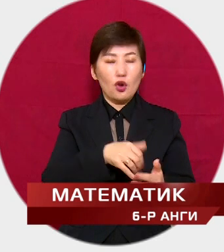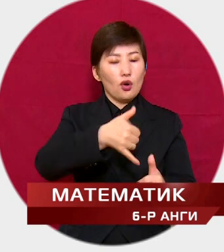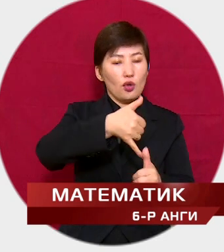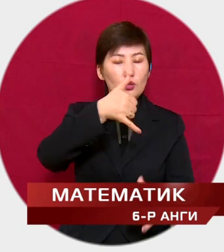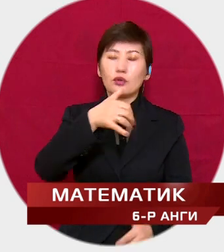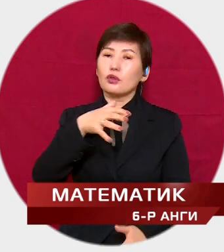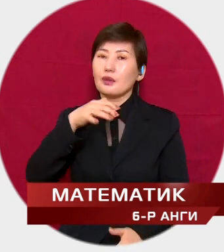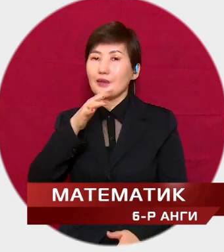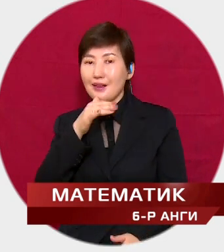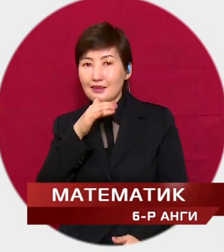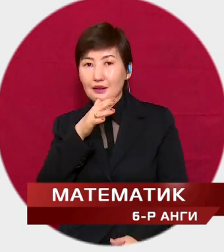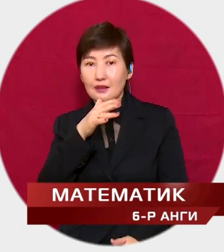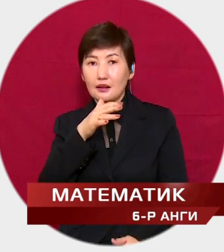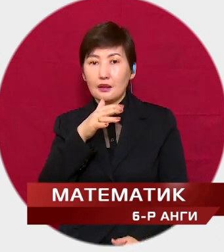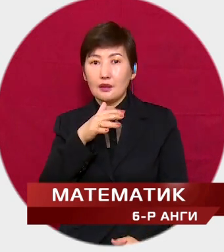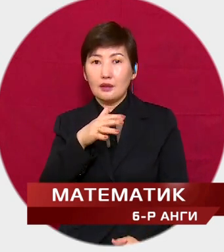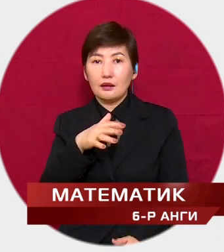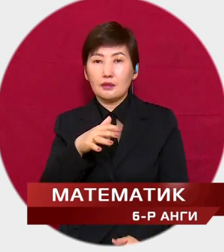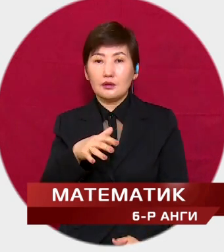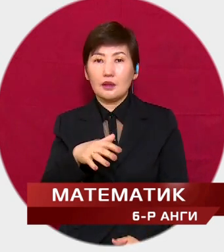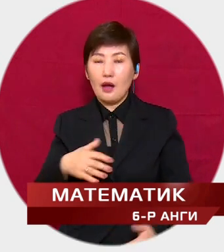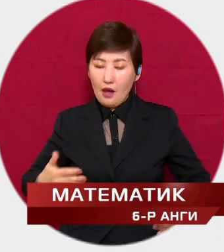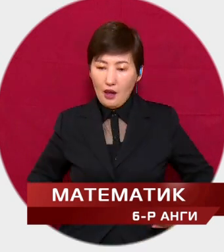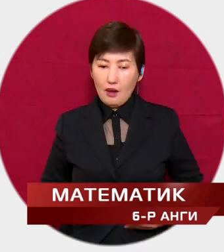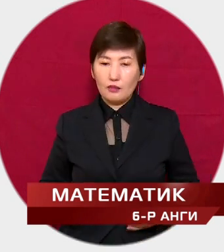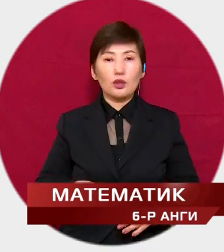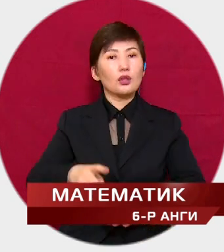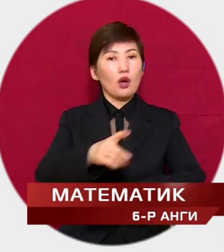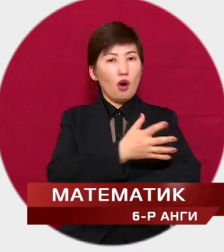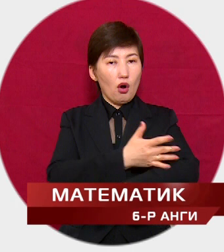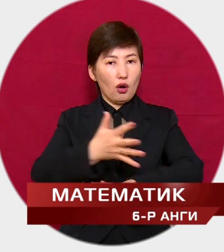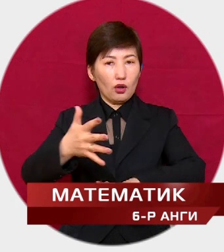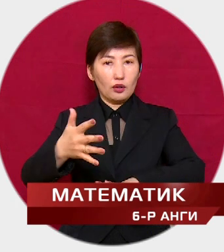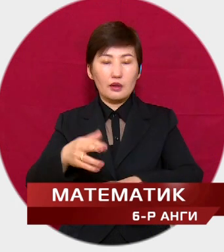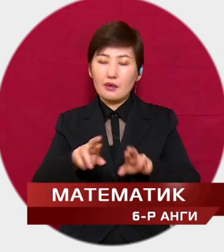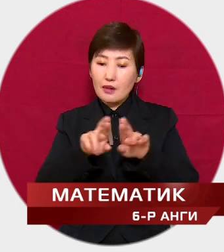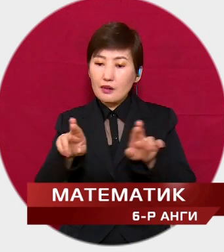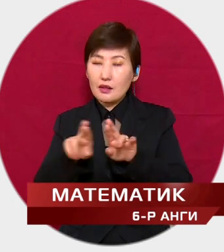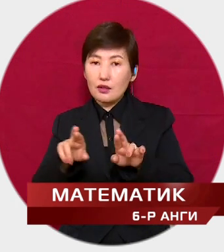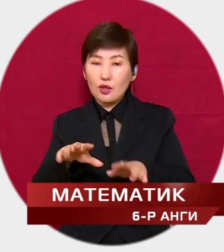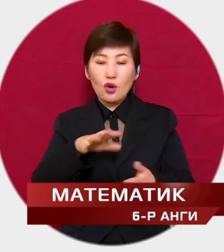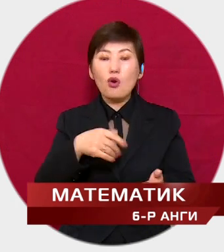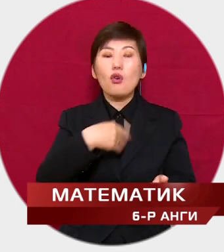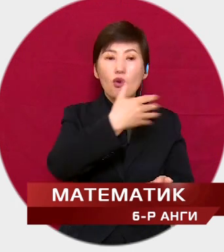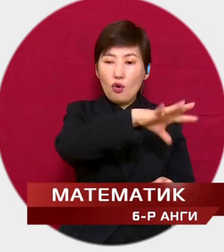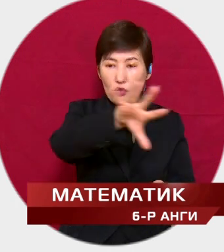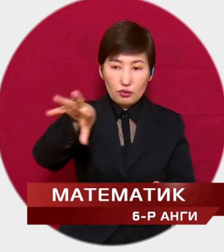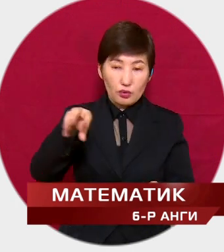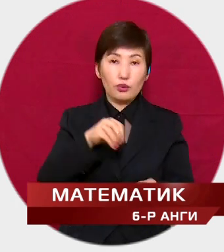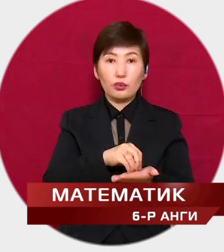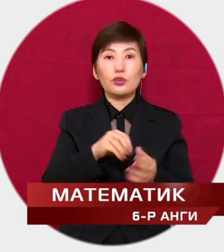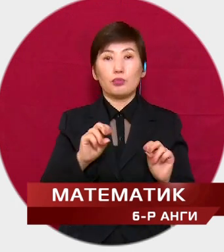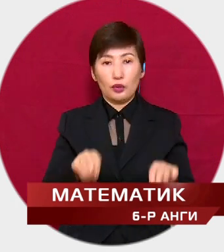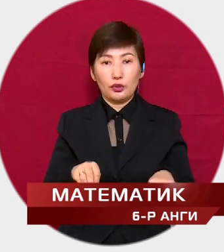нас за тэгээд одоо яадгийн те амьдрдаг одоо хоролж байд юм а тэр бүгдээр нь янз бүрийн байдлаар өгдлүүдийг цуглуулж болдог. За